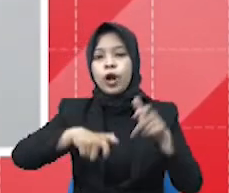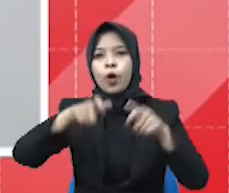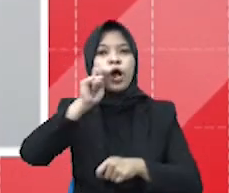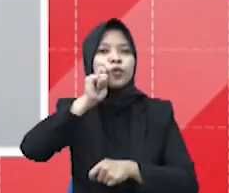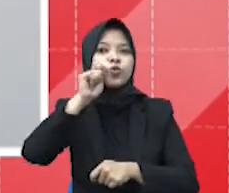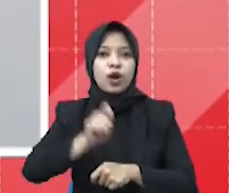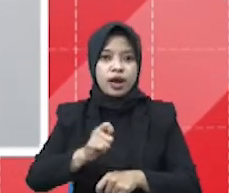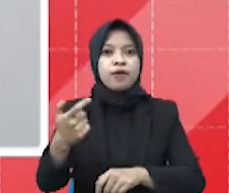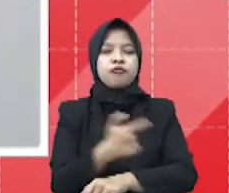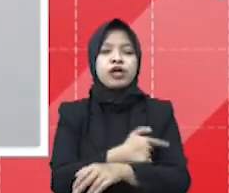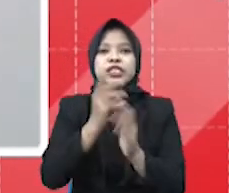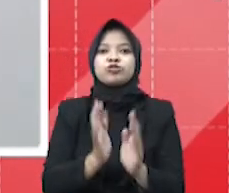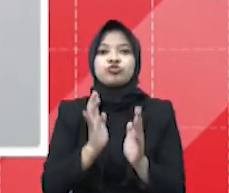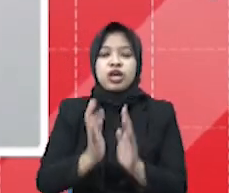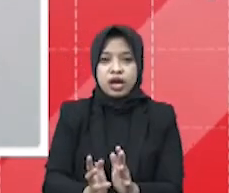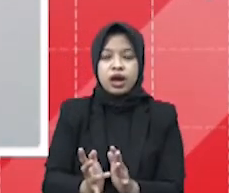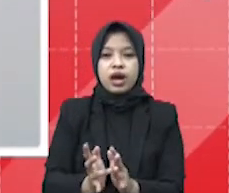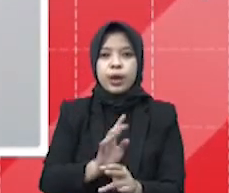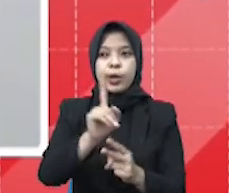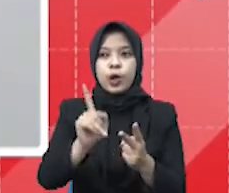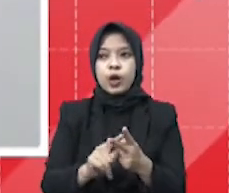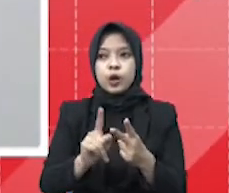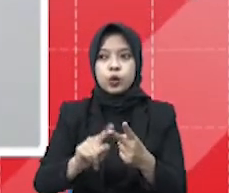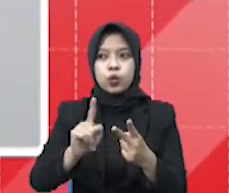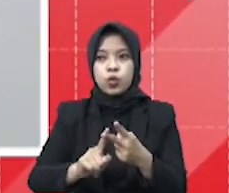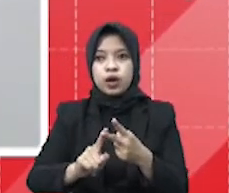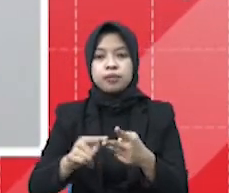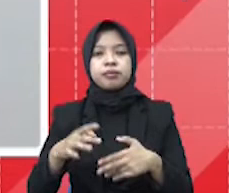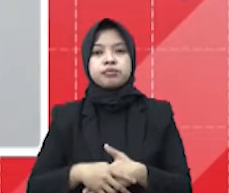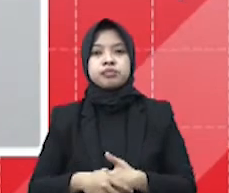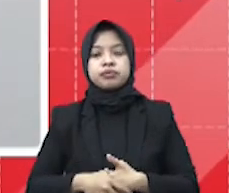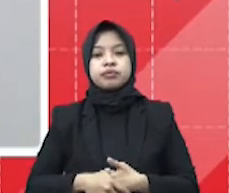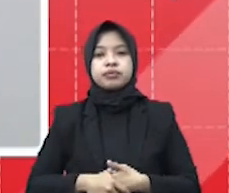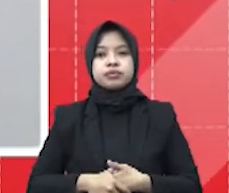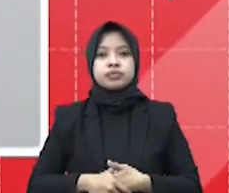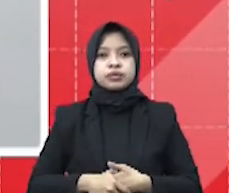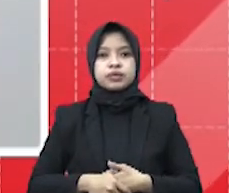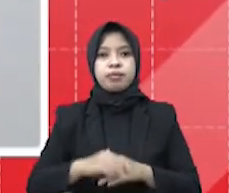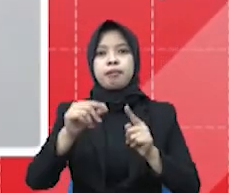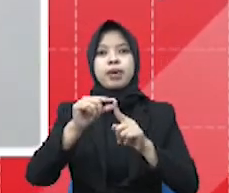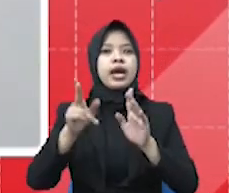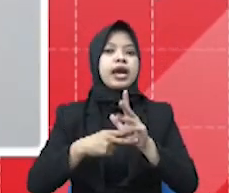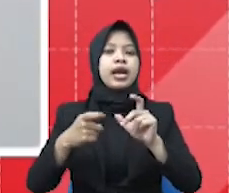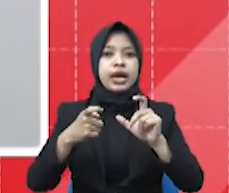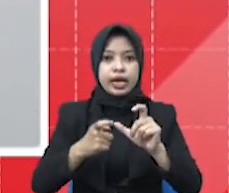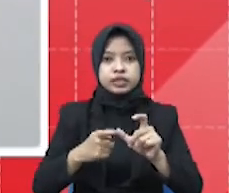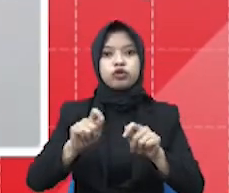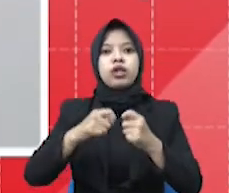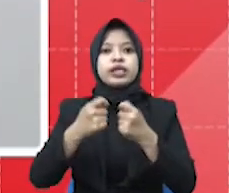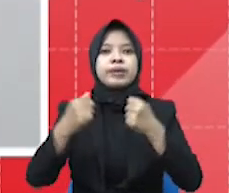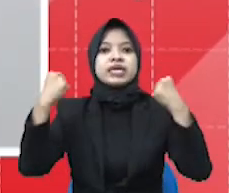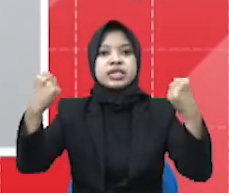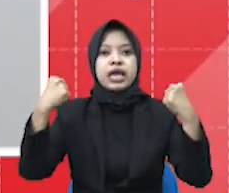yang kelompok yang rentan. Yang kedua adalah para public servant, PNS, ataupun para nakes itu